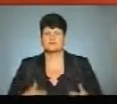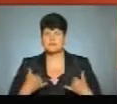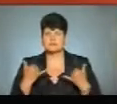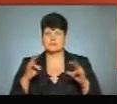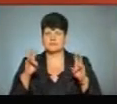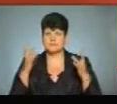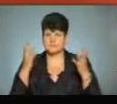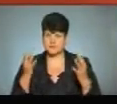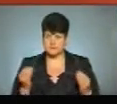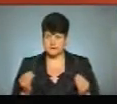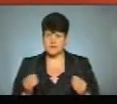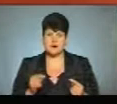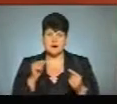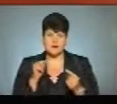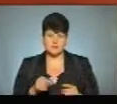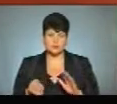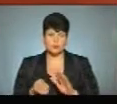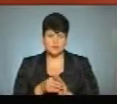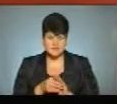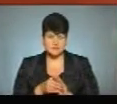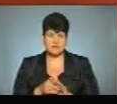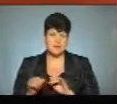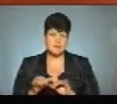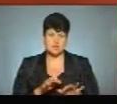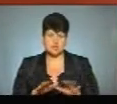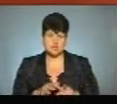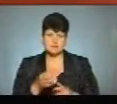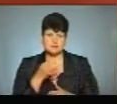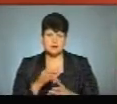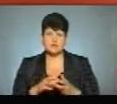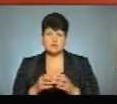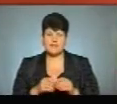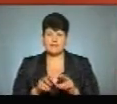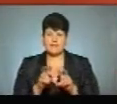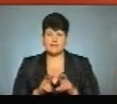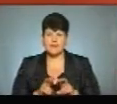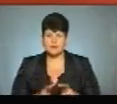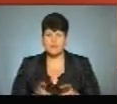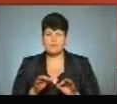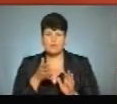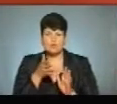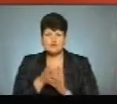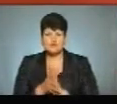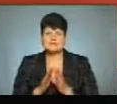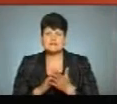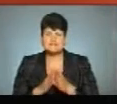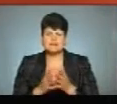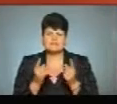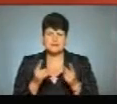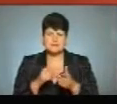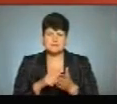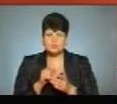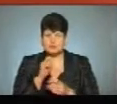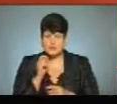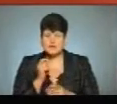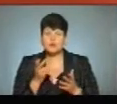вас в ефірі «Тема дня». Антикорупційна мережа Transparency International оприлюднила результати аналізу прозорості стану більших міст України.